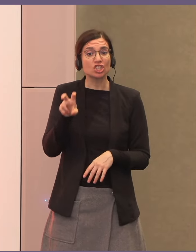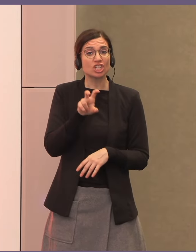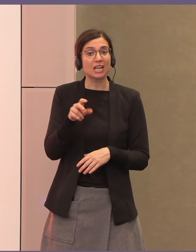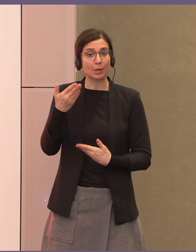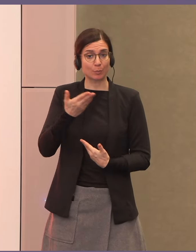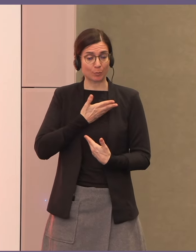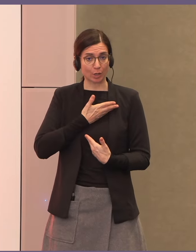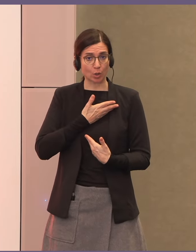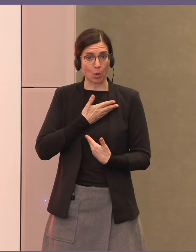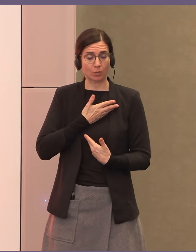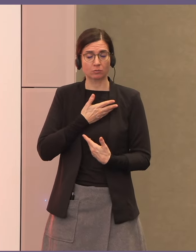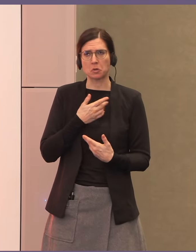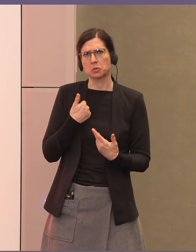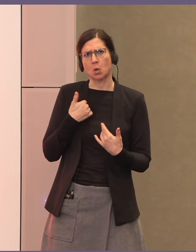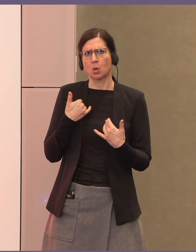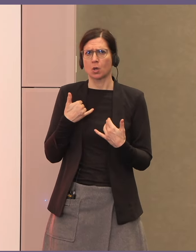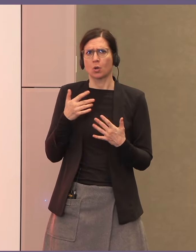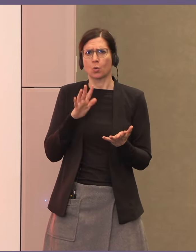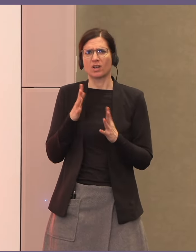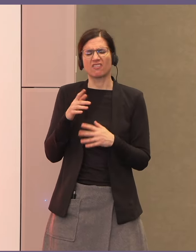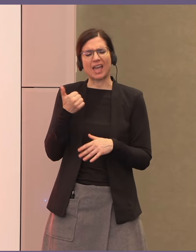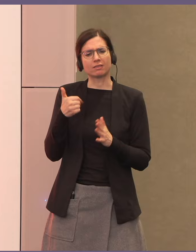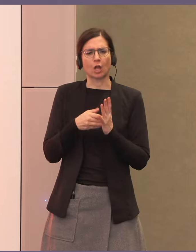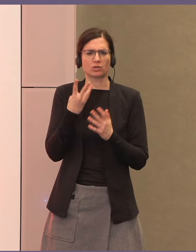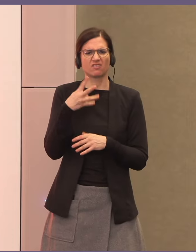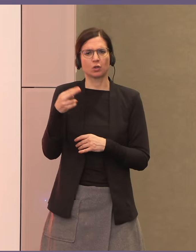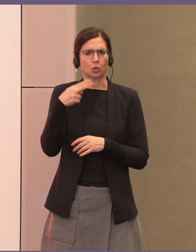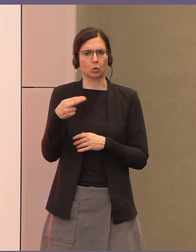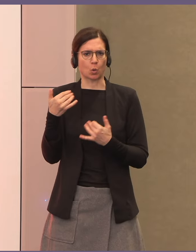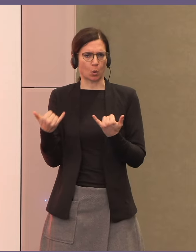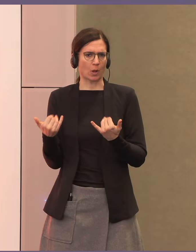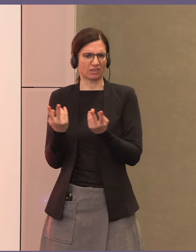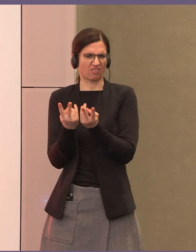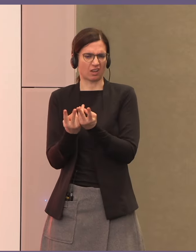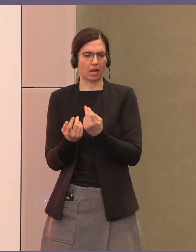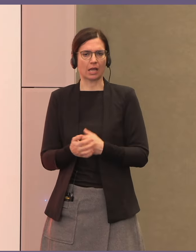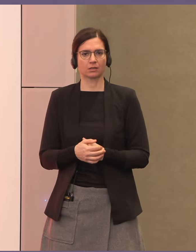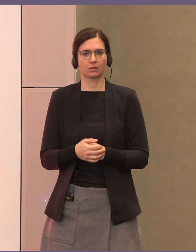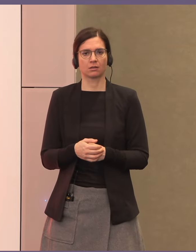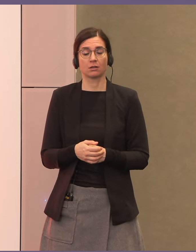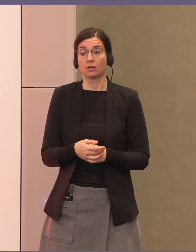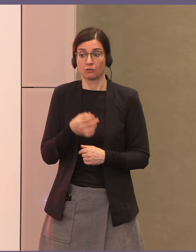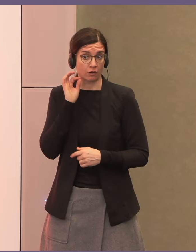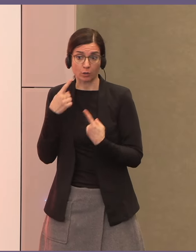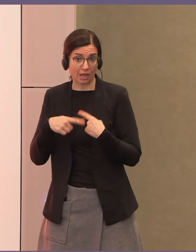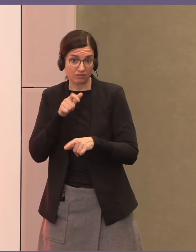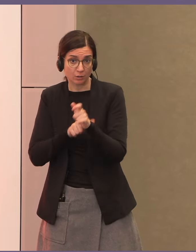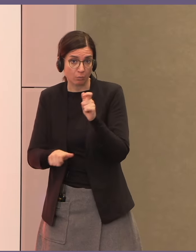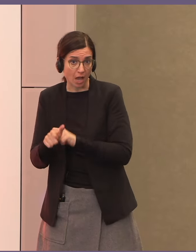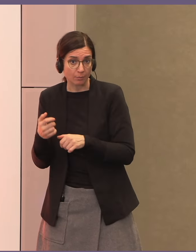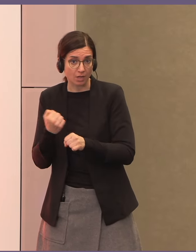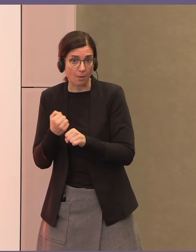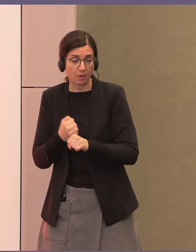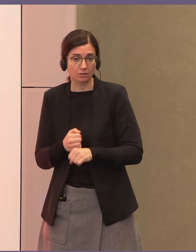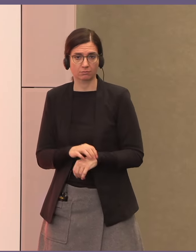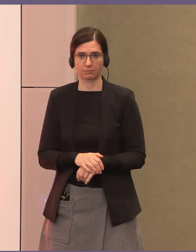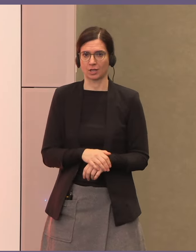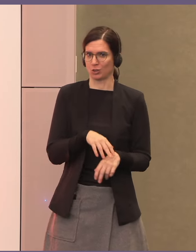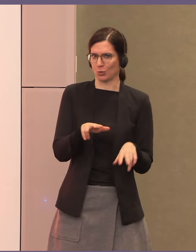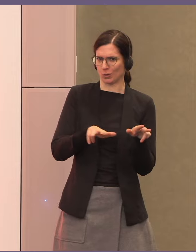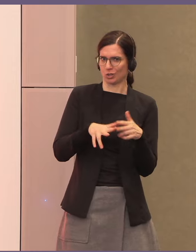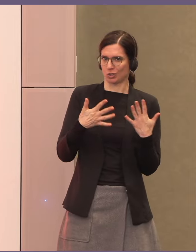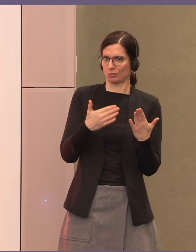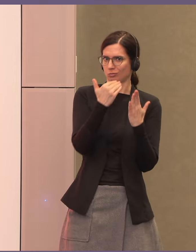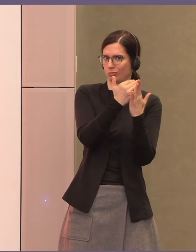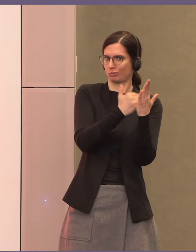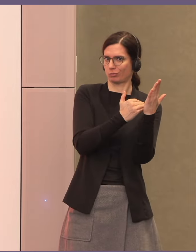konnte. Wir sprechen hier von einer Kaufkraft heute von 1400 Euro. Es handelte sich damit um eine Intervention durch das Regime, die offiziell